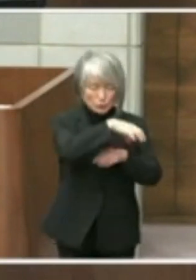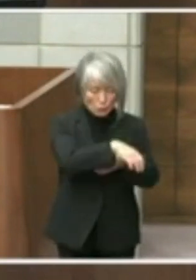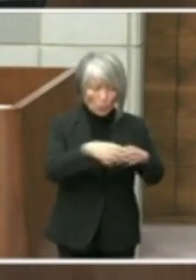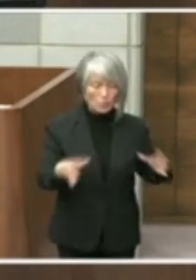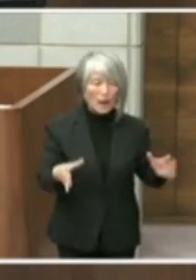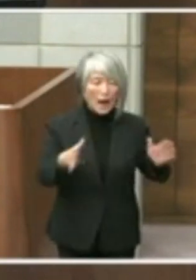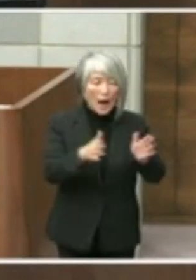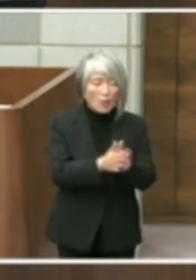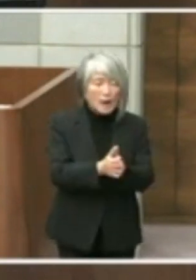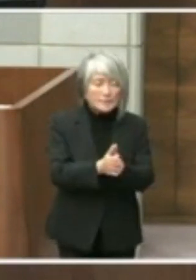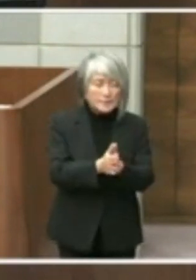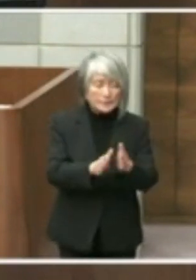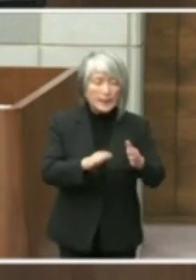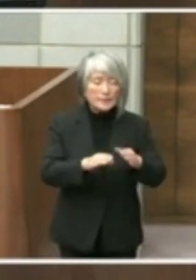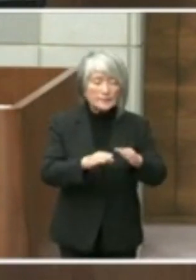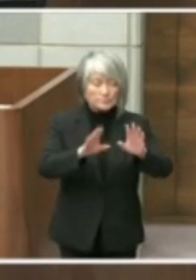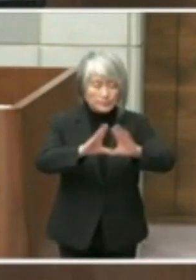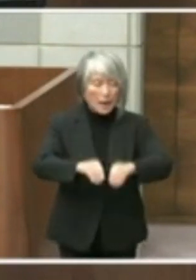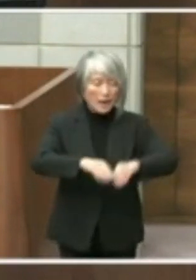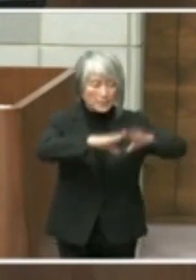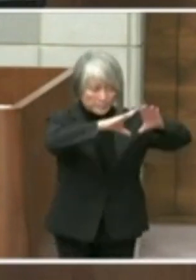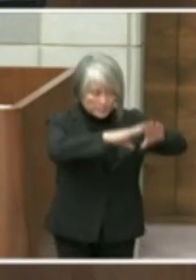設することとなり、